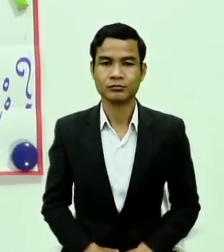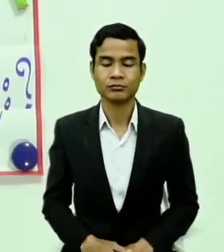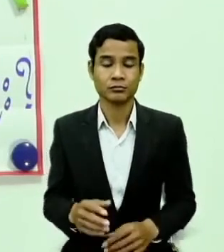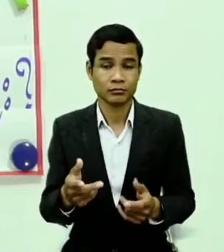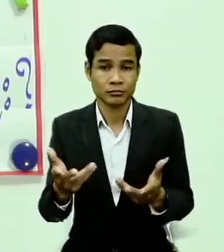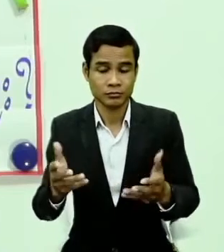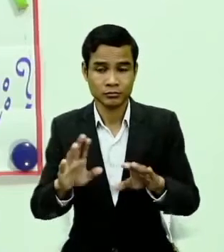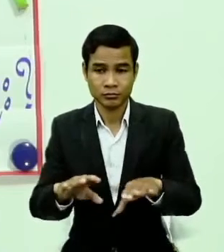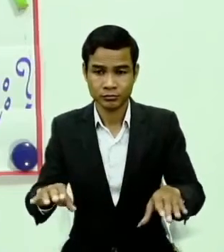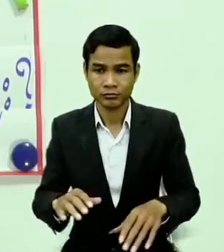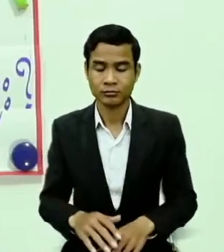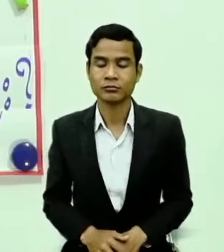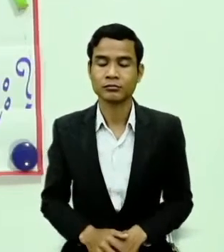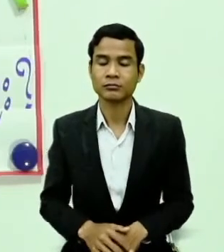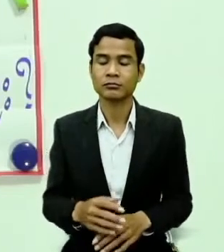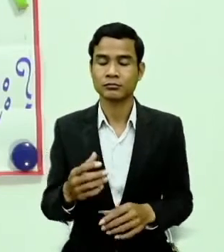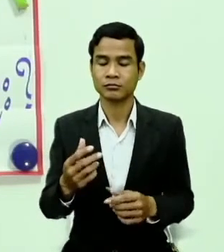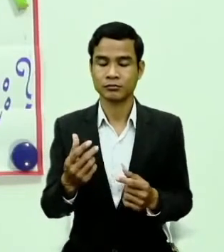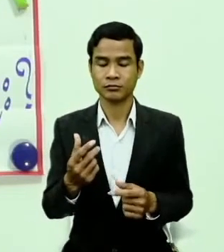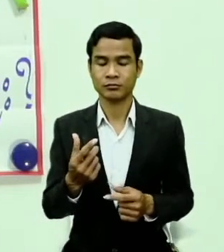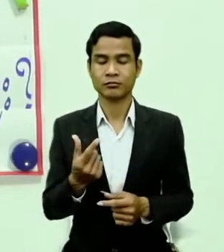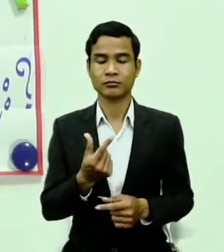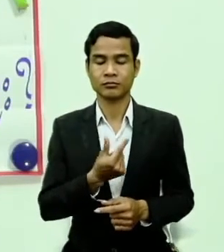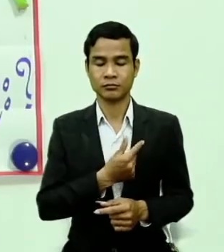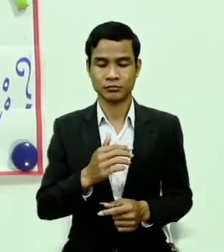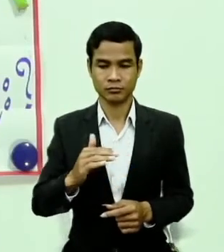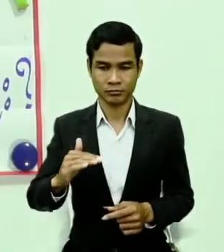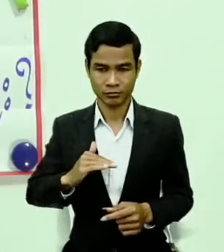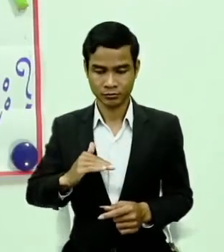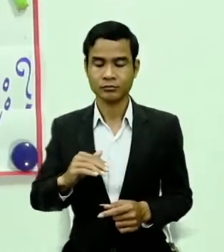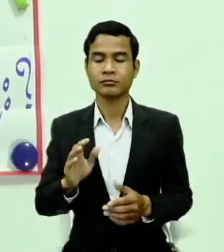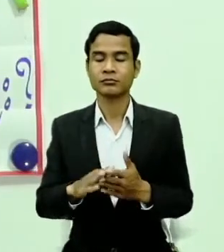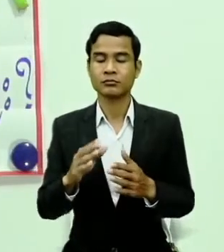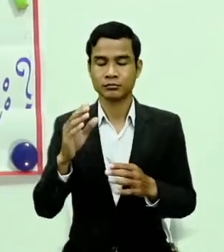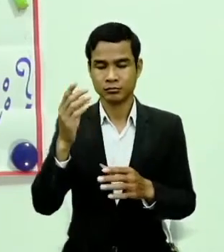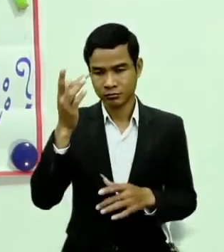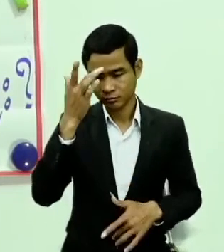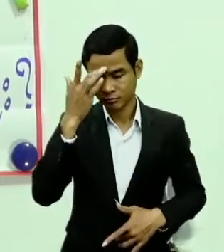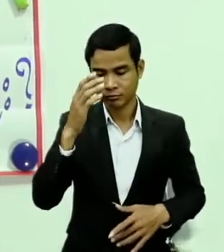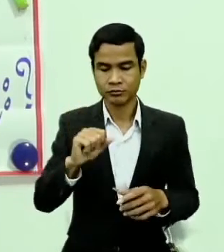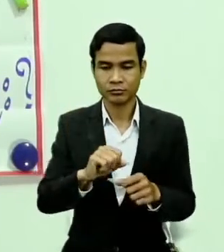mạch đá con nói sao tại sự thân lập hiệp này chủ ngư COVID đọc rộng buồn phó